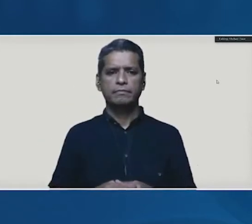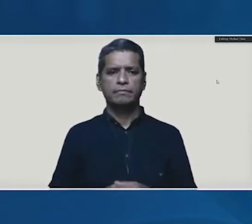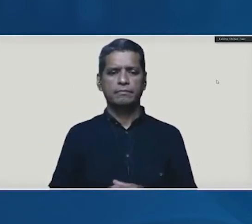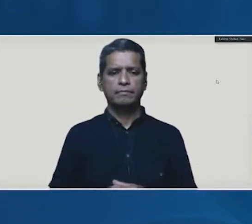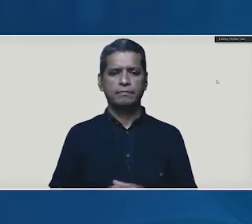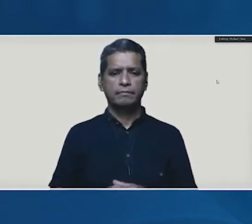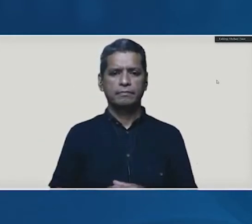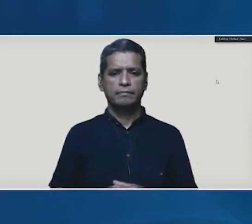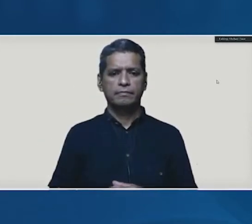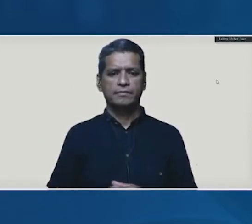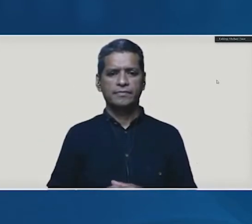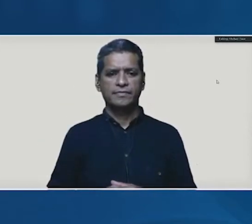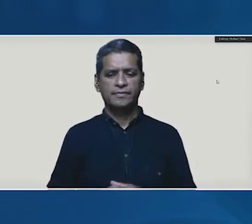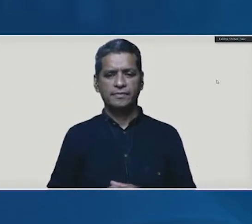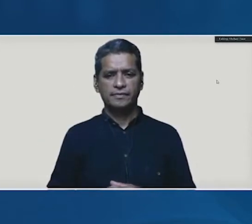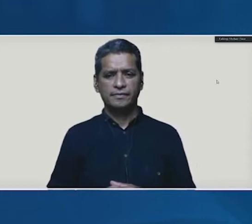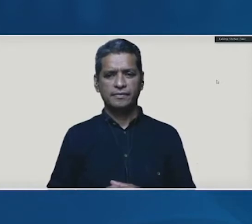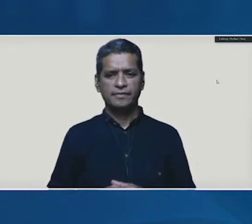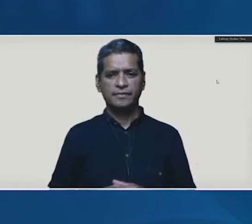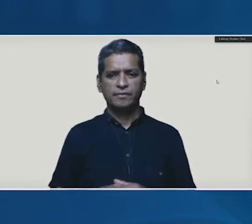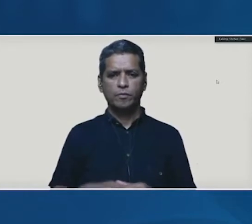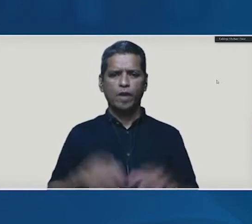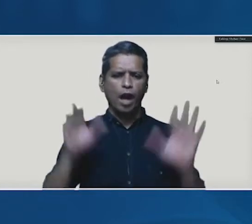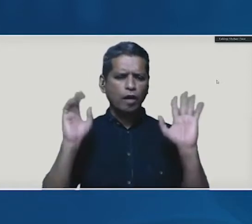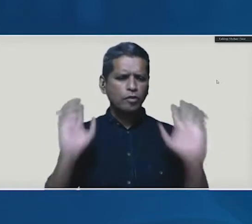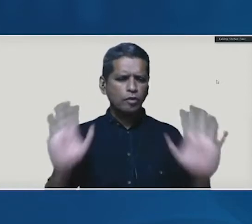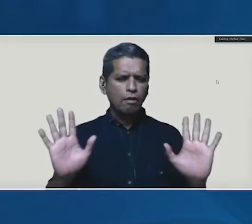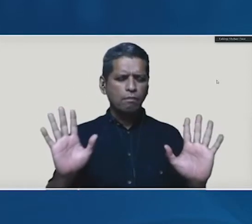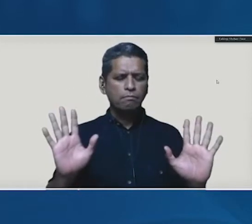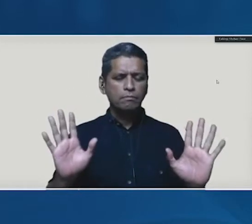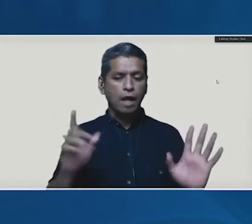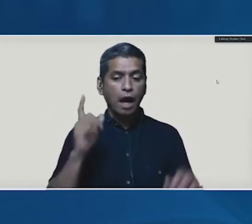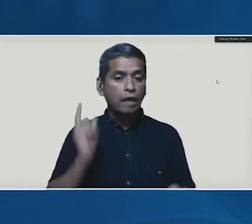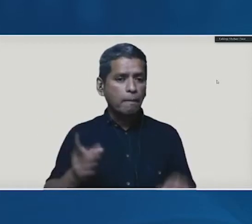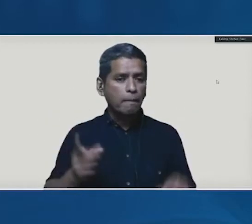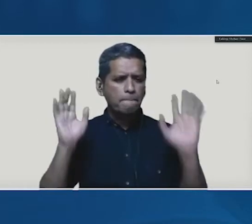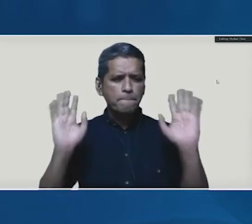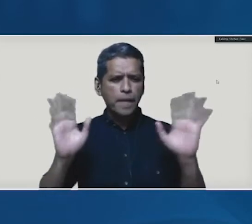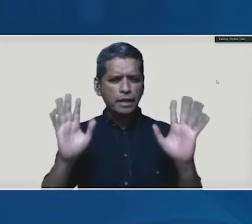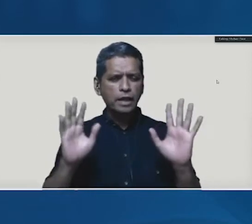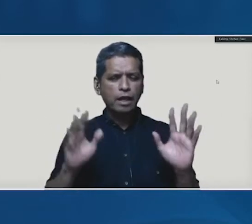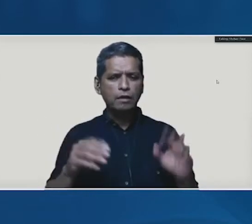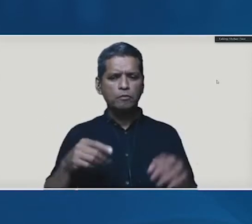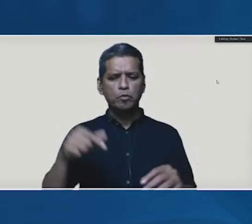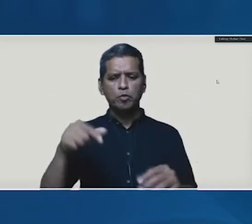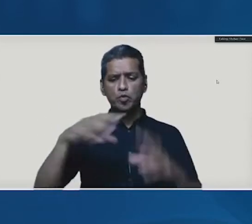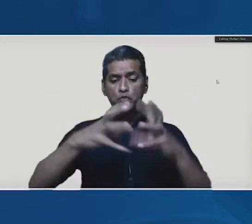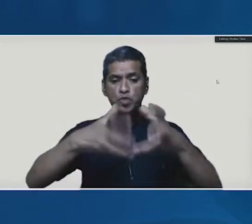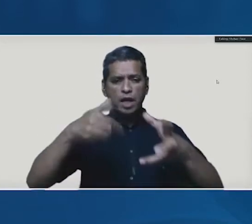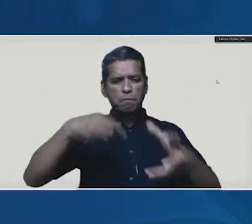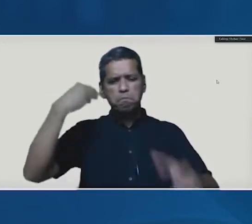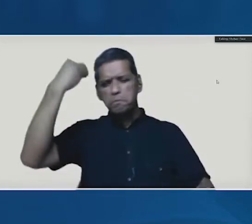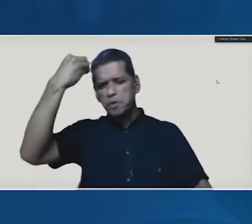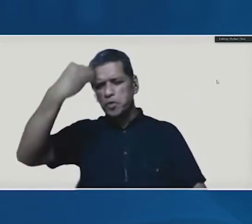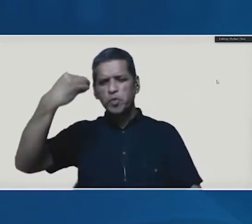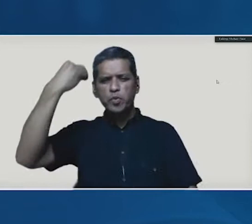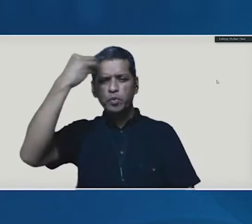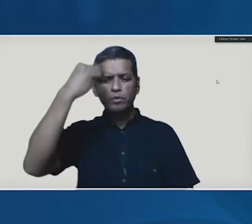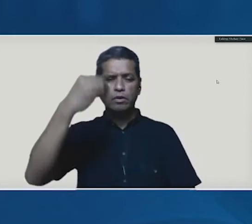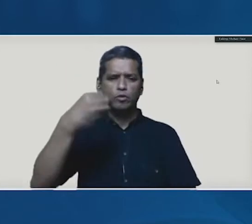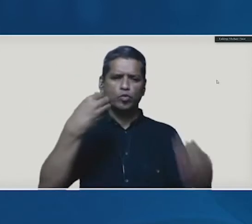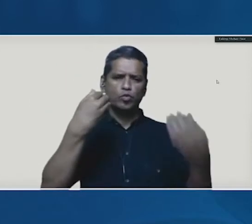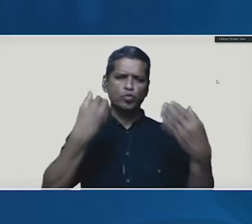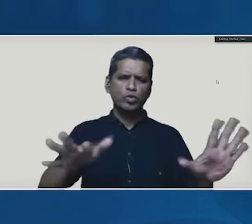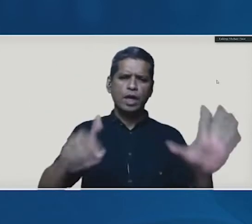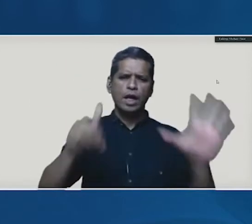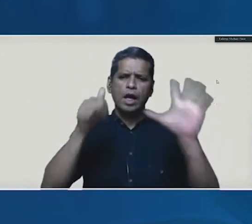ah saudara ada banyak dunia ini sedang di dalam kebingungan sudah enam bulan beberapa hari